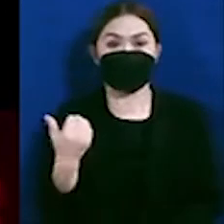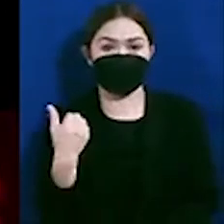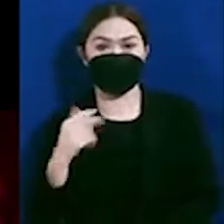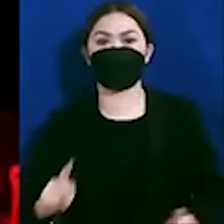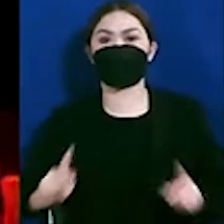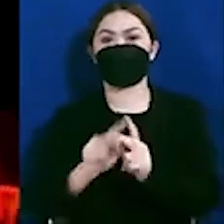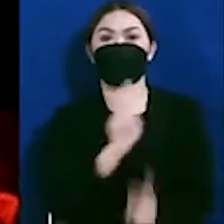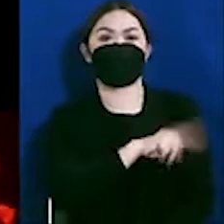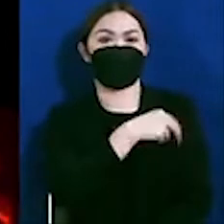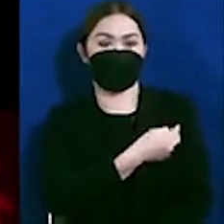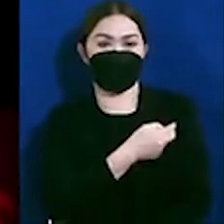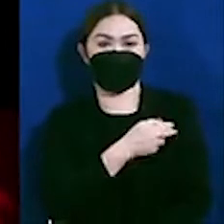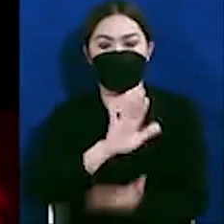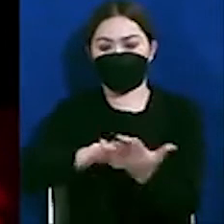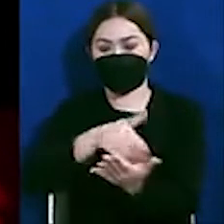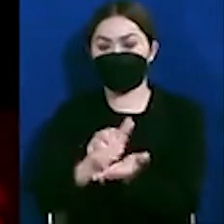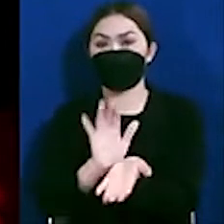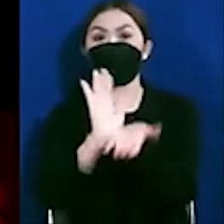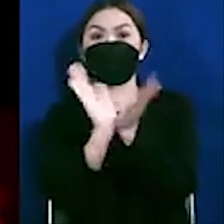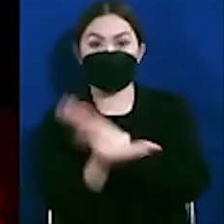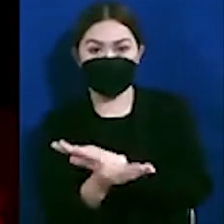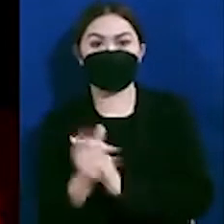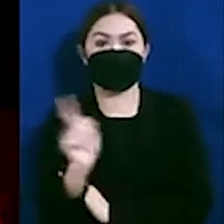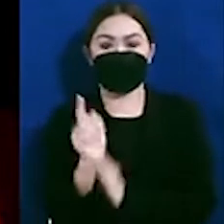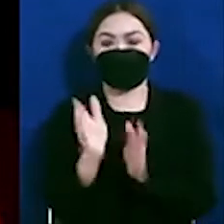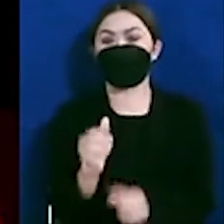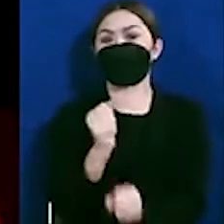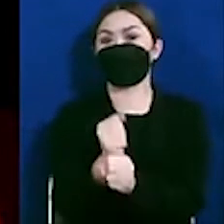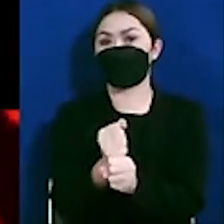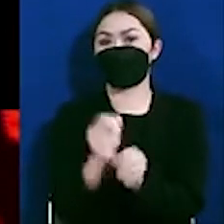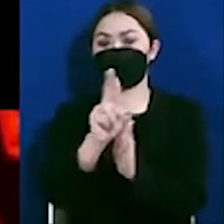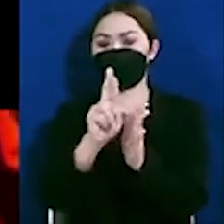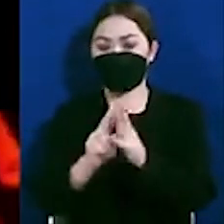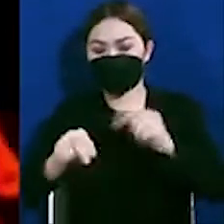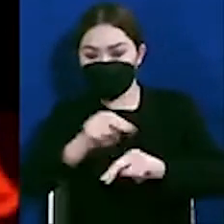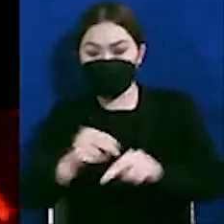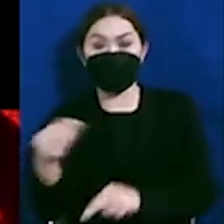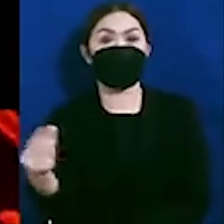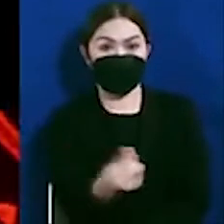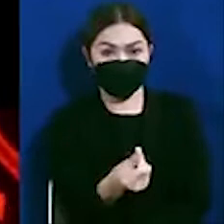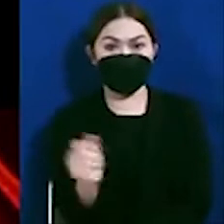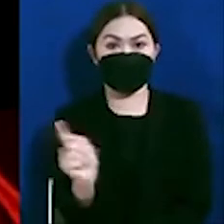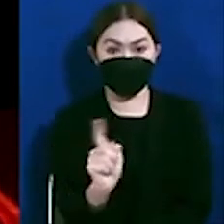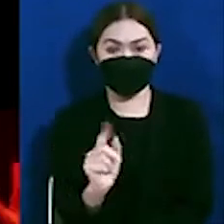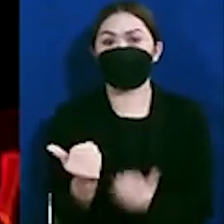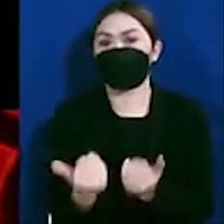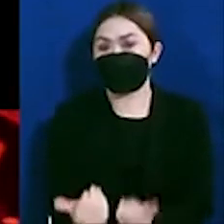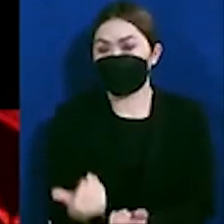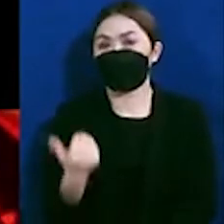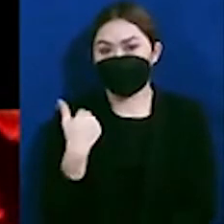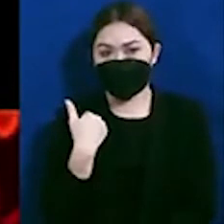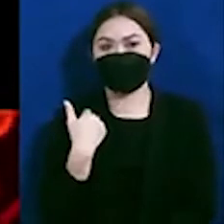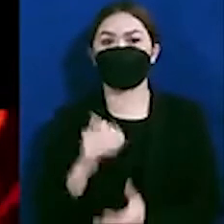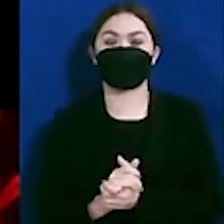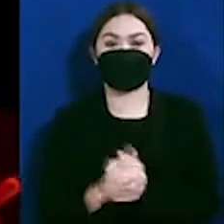สาธารณสุขจึงมีการปรับกลยุทธ์นะครับเพื่อให้ผู้ป่วยเข้าสู่ระบบการรักษาให้เร็วที่สุดโดยส่วนหนึ่งครับ